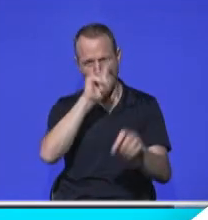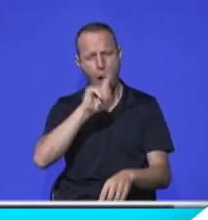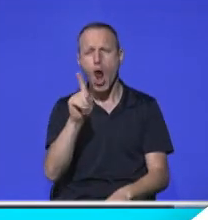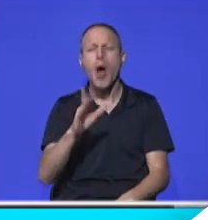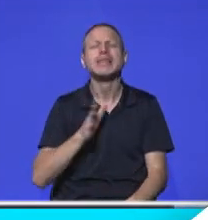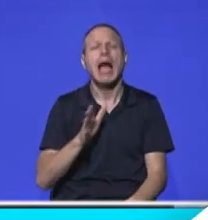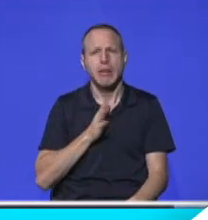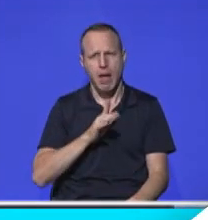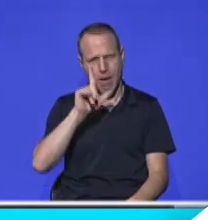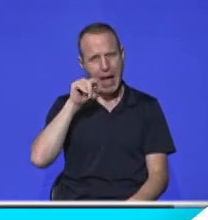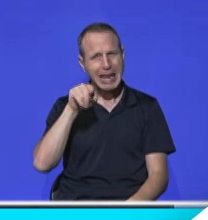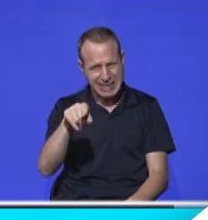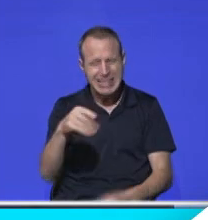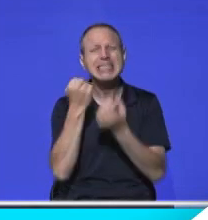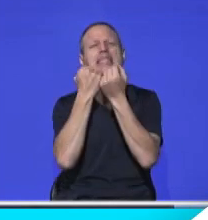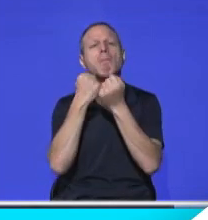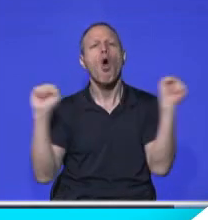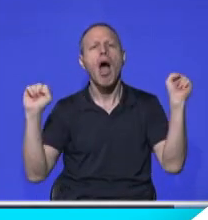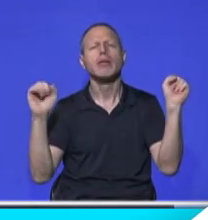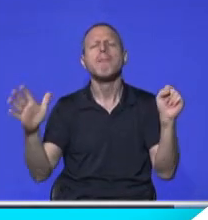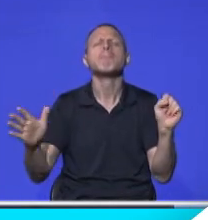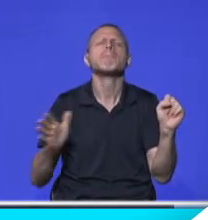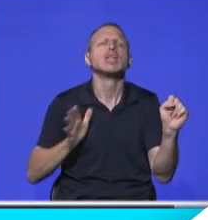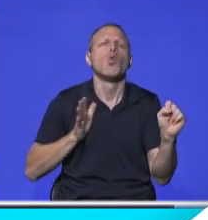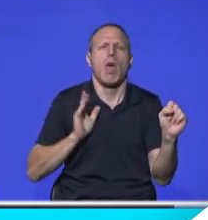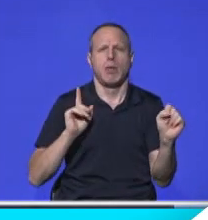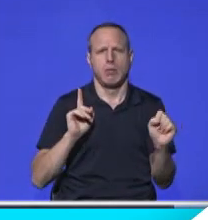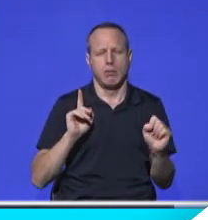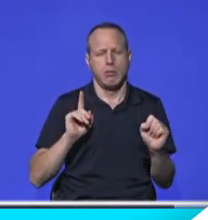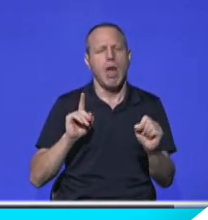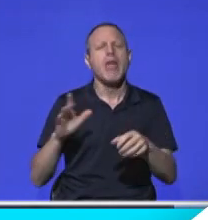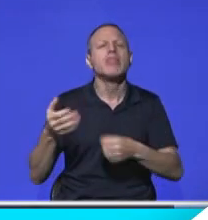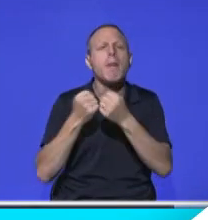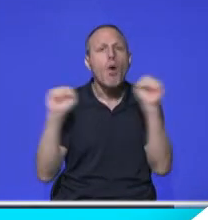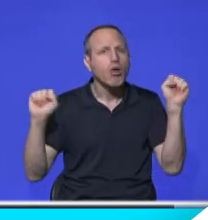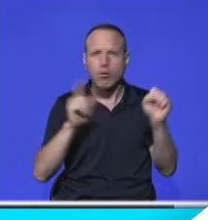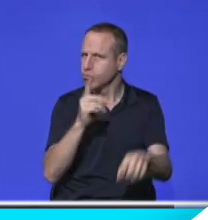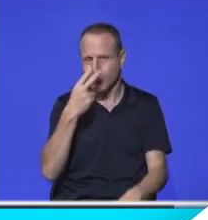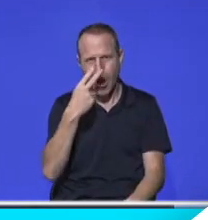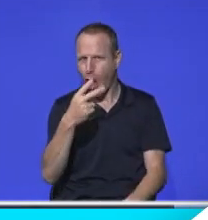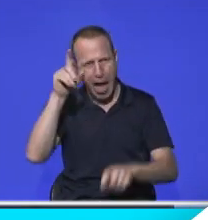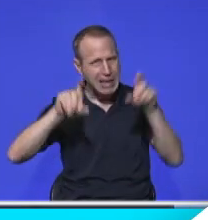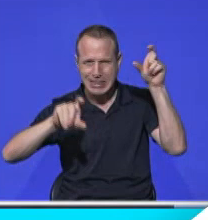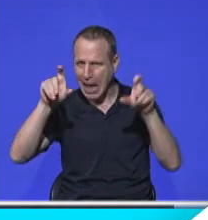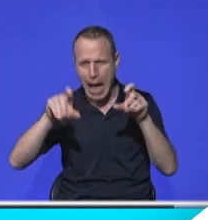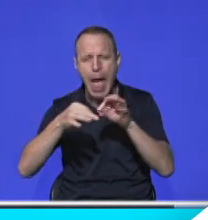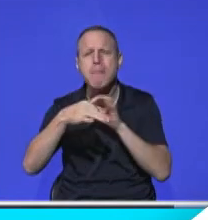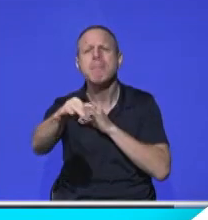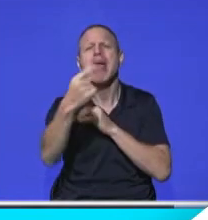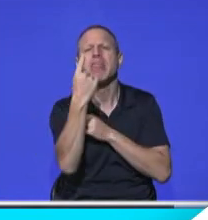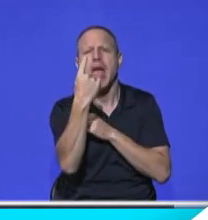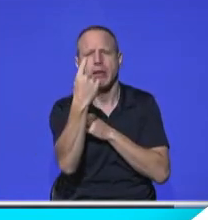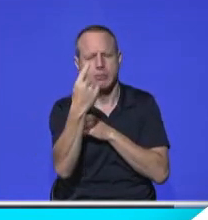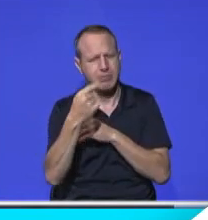אבל היא דמוקרטיה מסוכנת. דמוקרטיה שלא רואה את אזרחיה ממטר, כי אנחנו